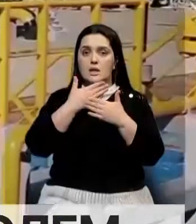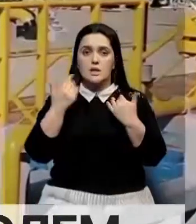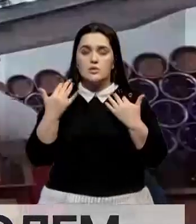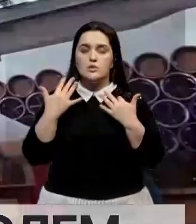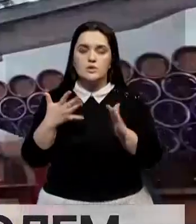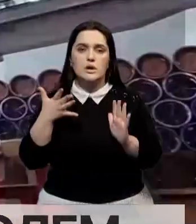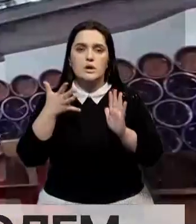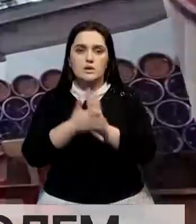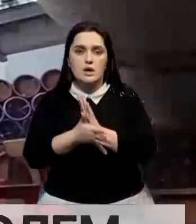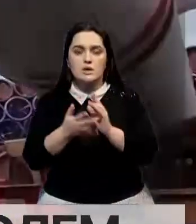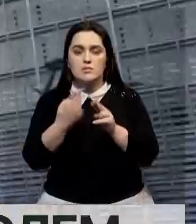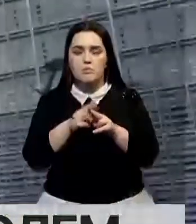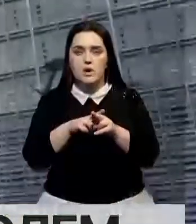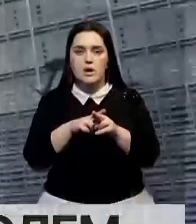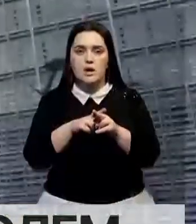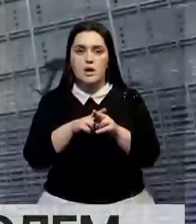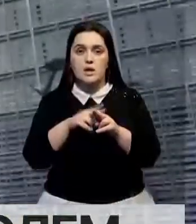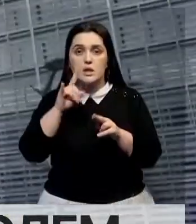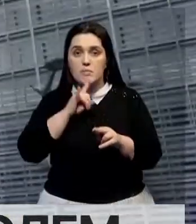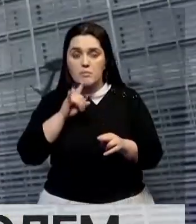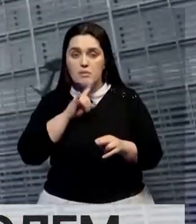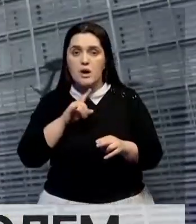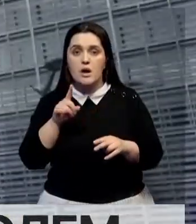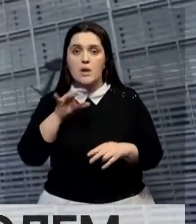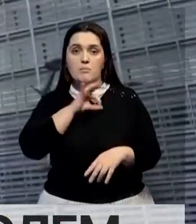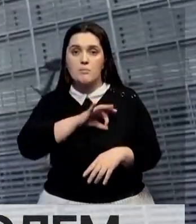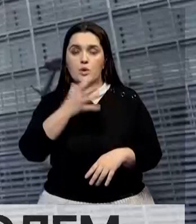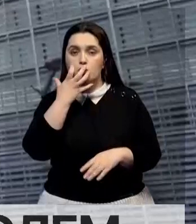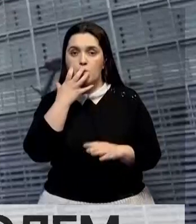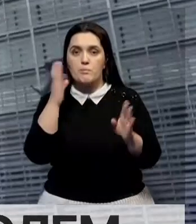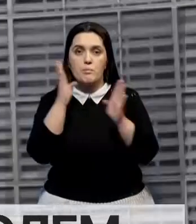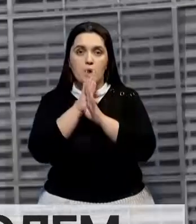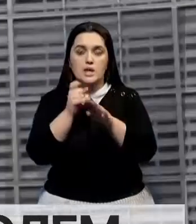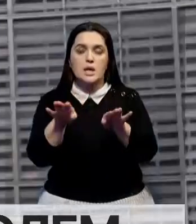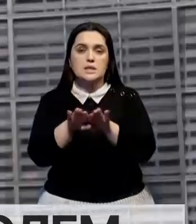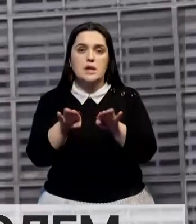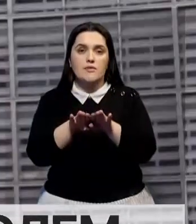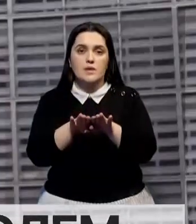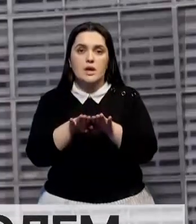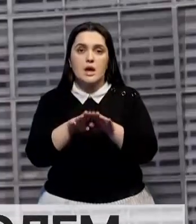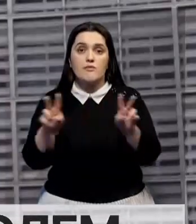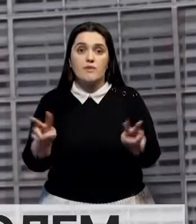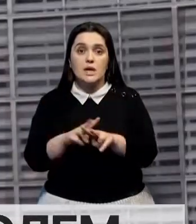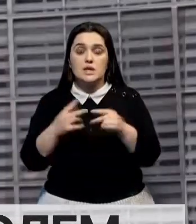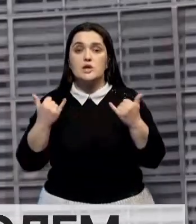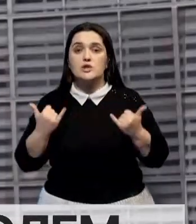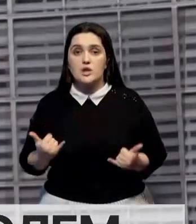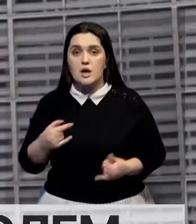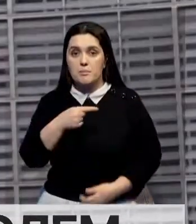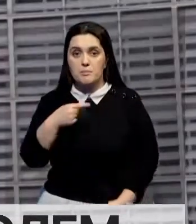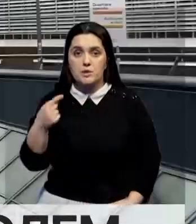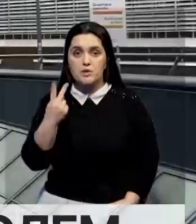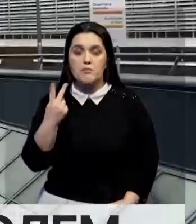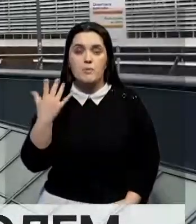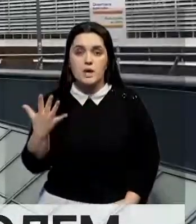тратить большое количество топлива. На руку Европе играет теплая погода. Для сравнения, в то время как в Астане сейчас примерно минус